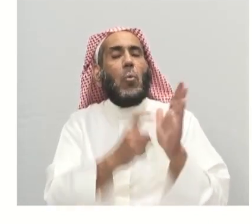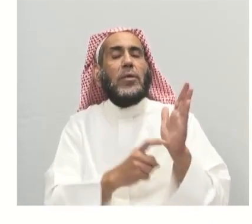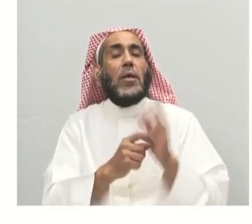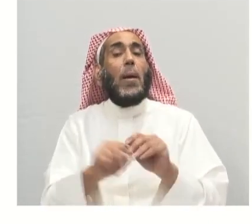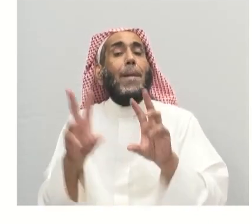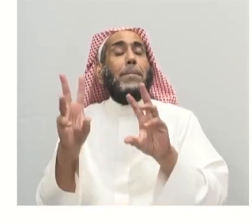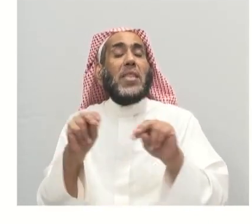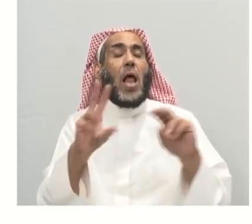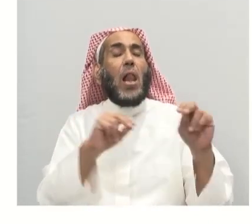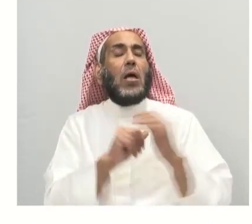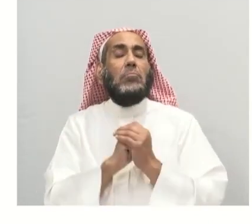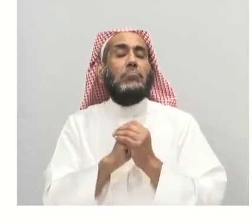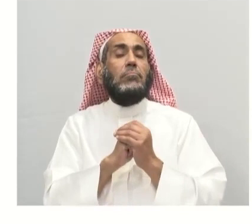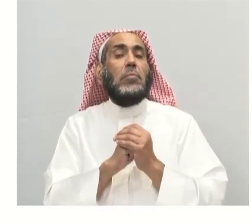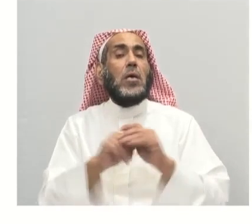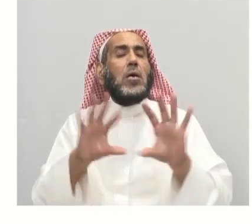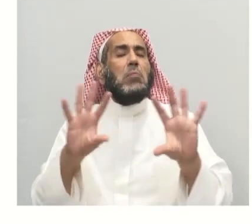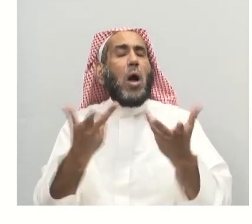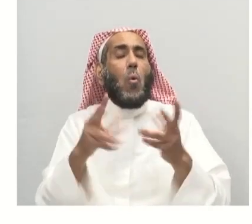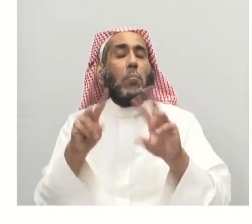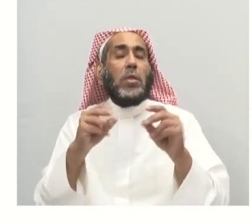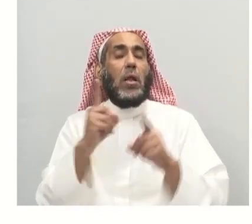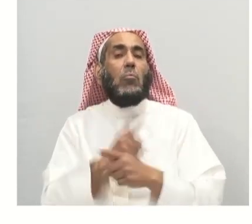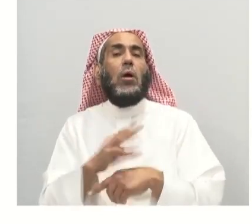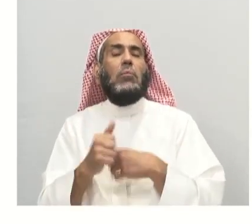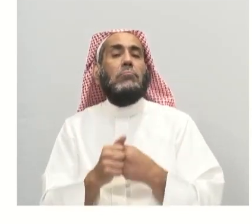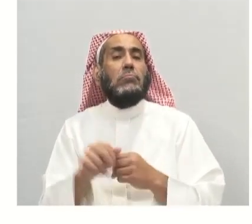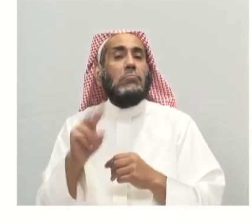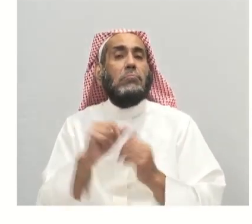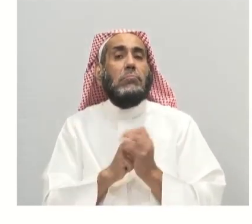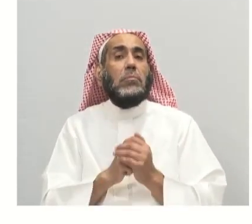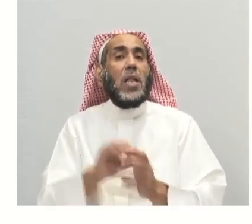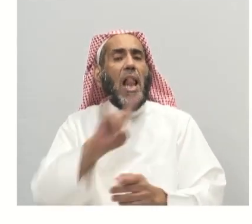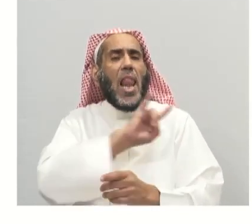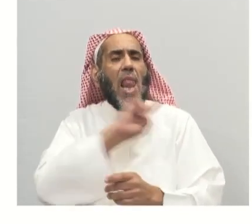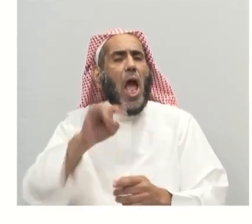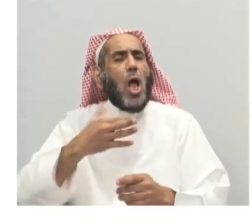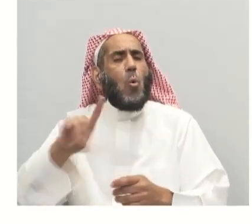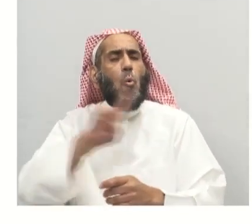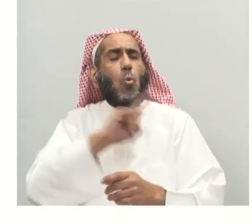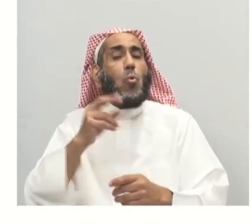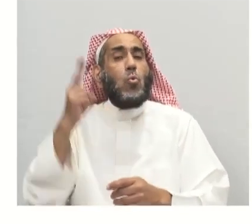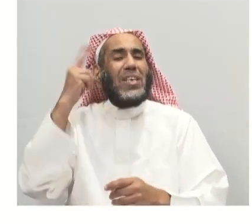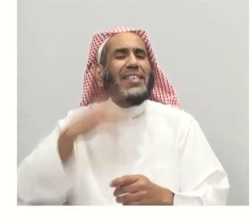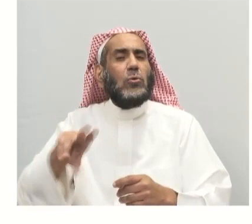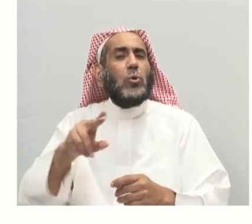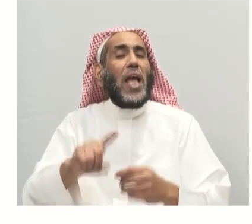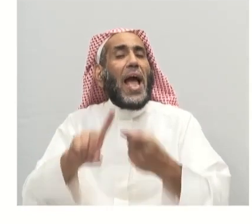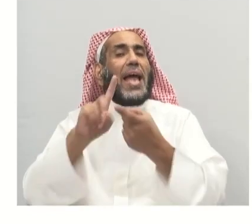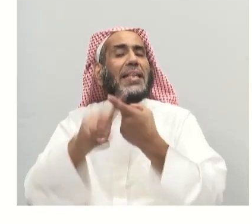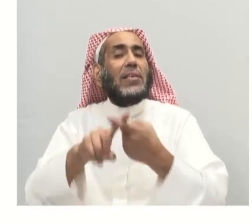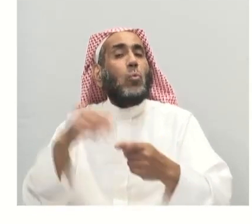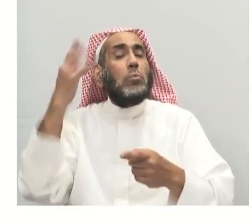مثال ذلك ما هو المثال على ذلك مثال ذلك لا يجوز للسعودي ان يتزوج